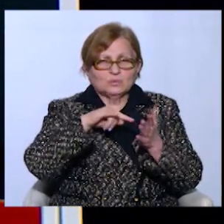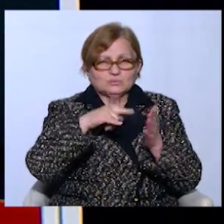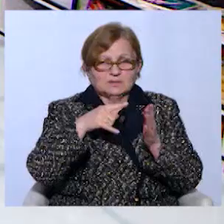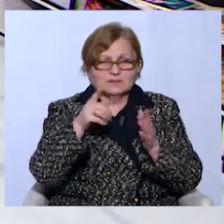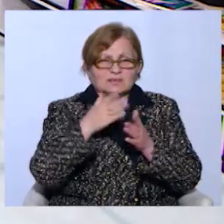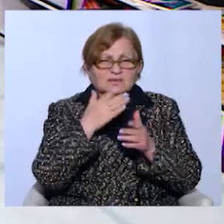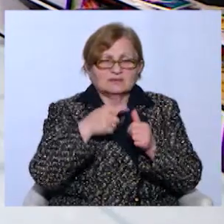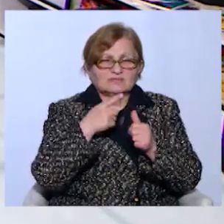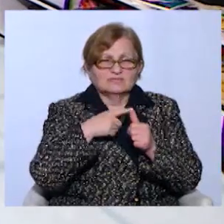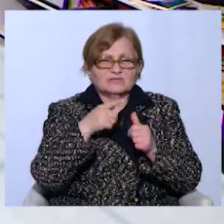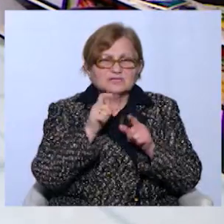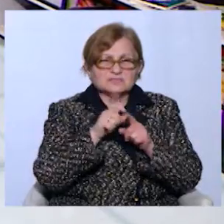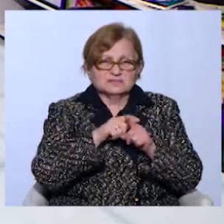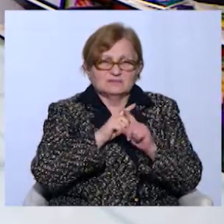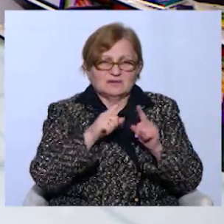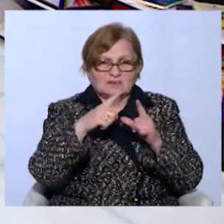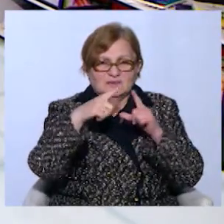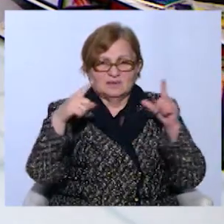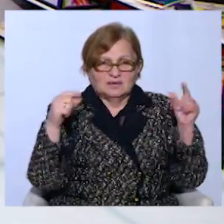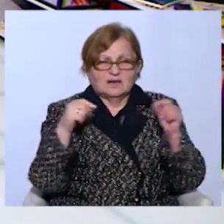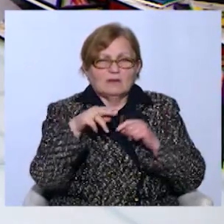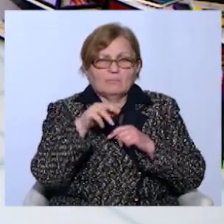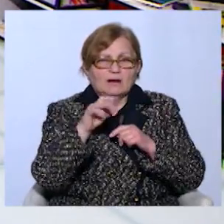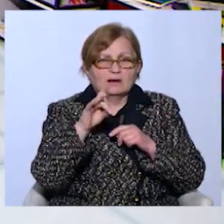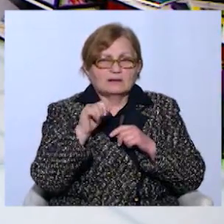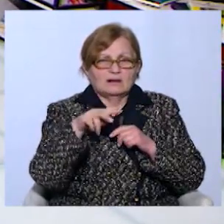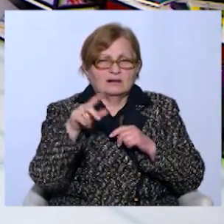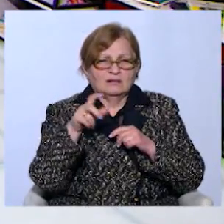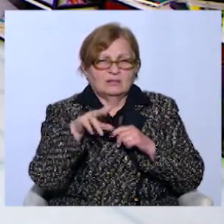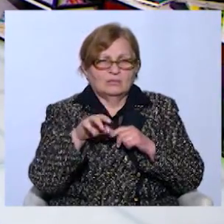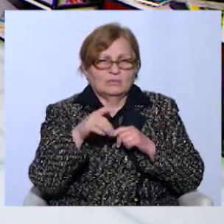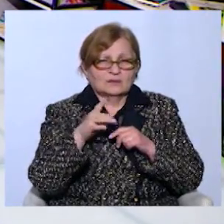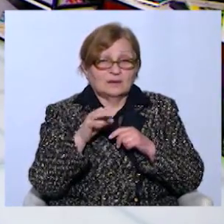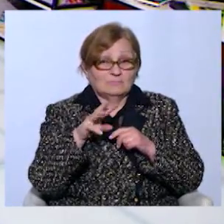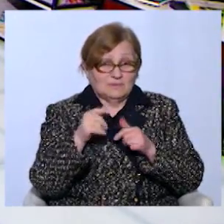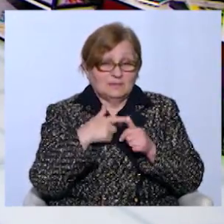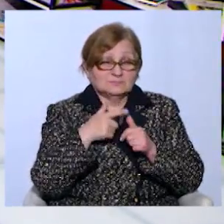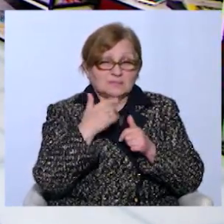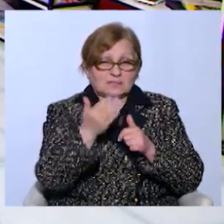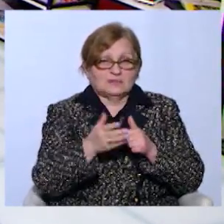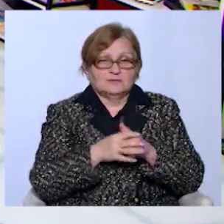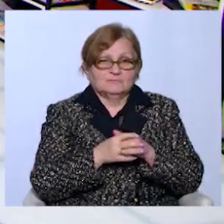ჰქვია. მისთვისებებს თქვენ ცოტა მოგვიანებით ისწავლით, მაგრამ სახელი უკვე იცით.